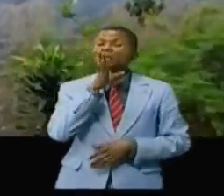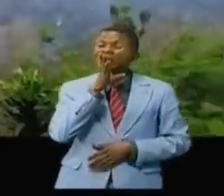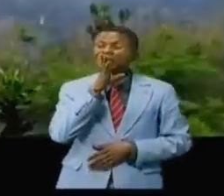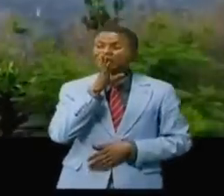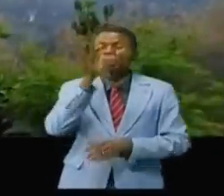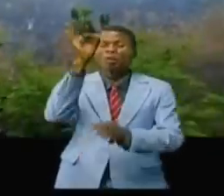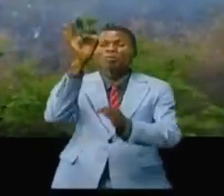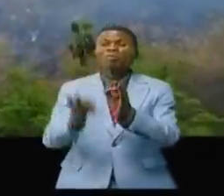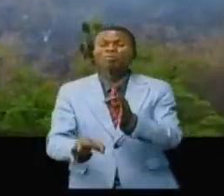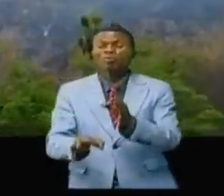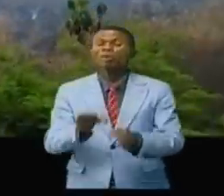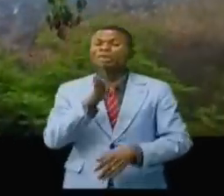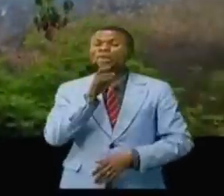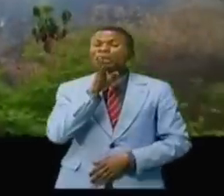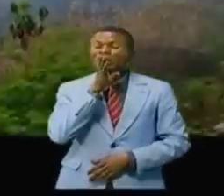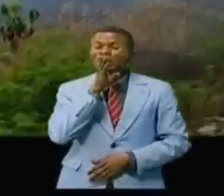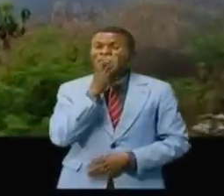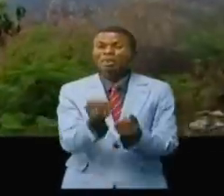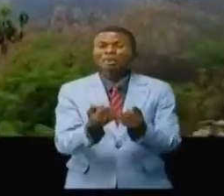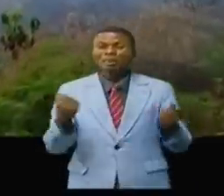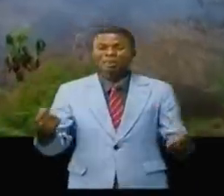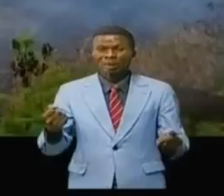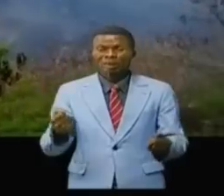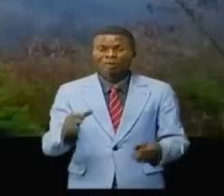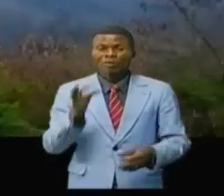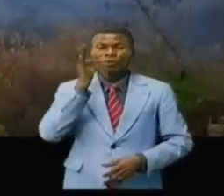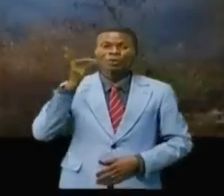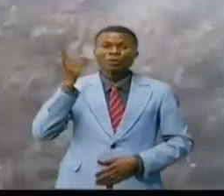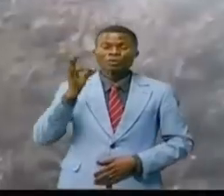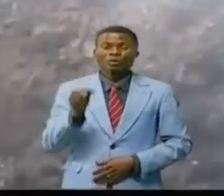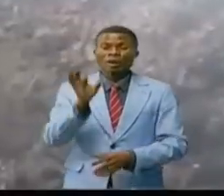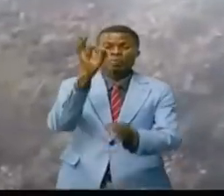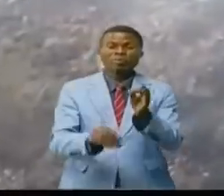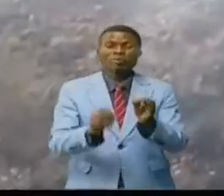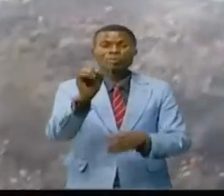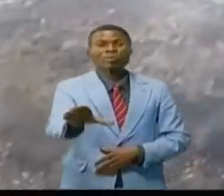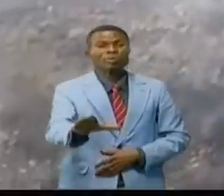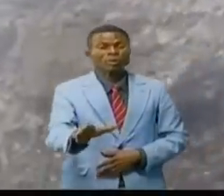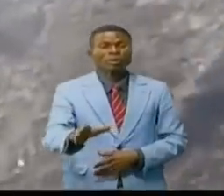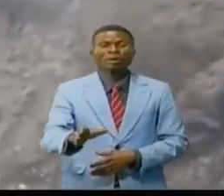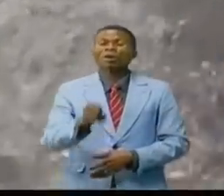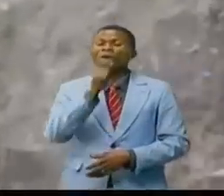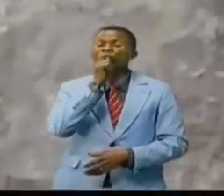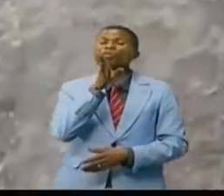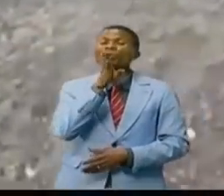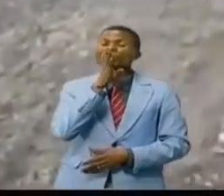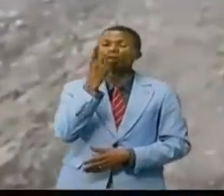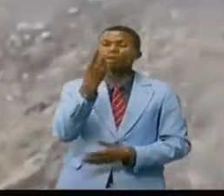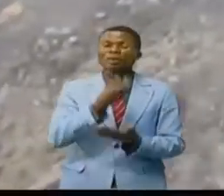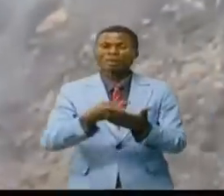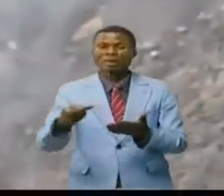allumé par des enfants teneurs de chambre. Et les